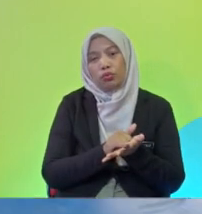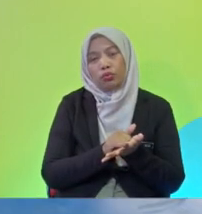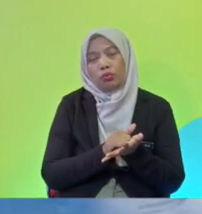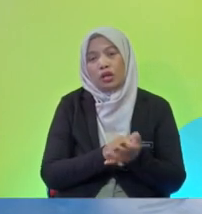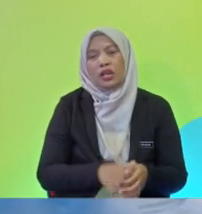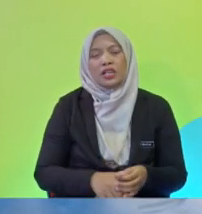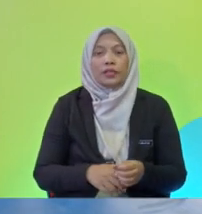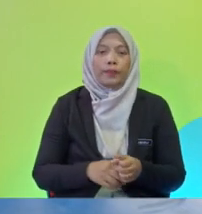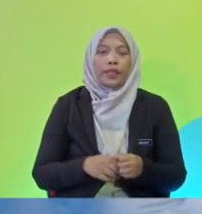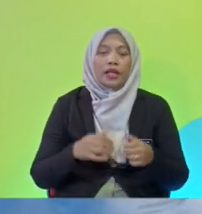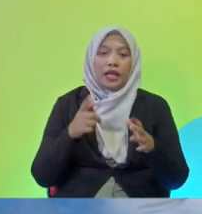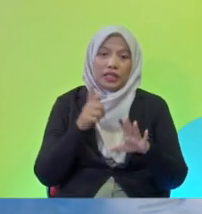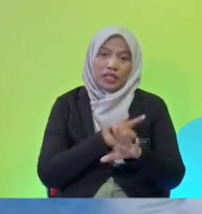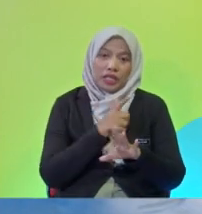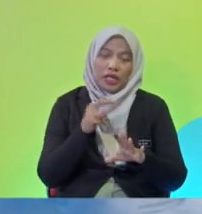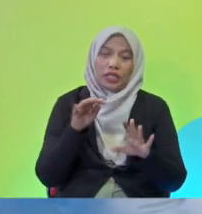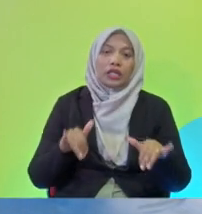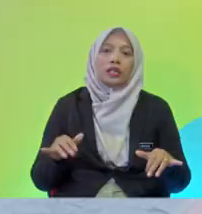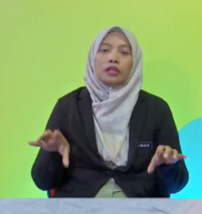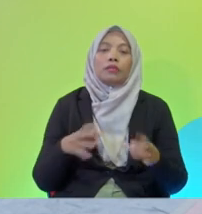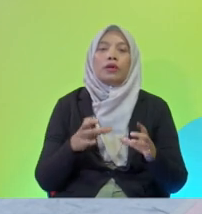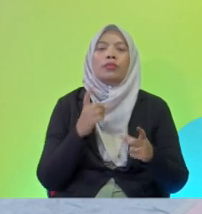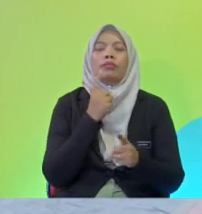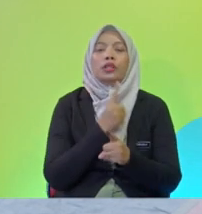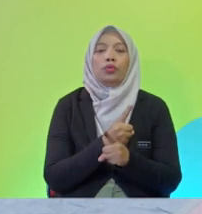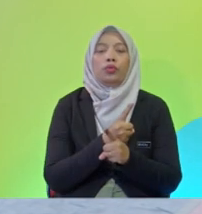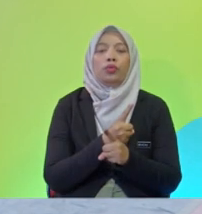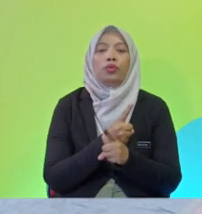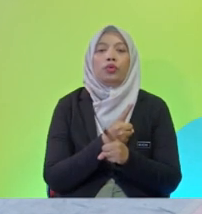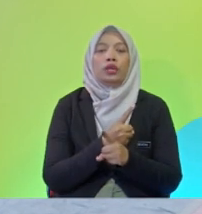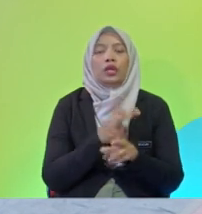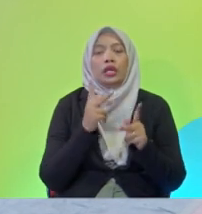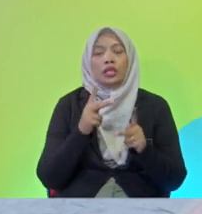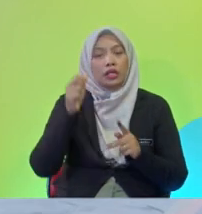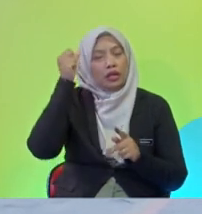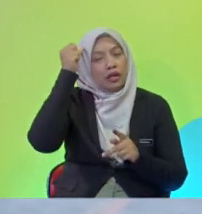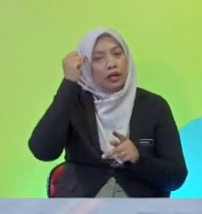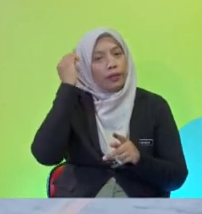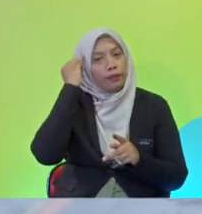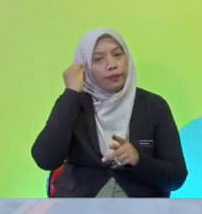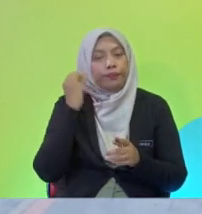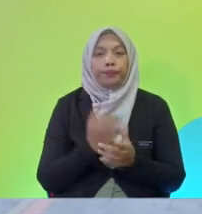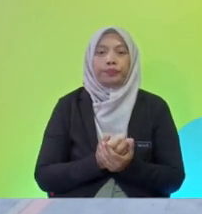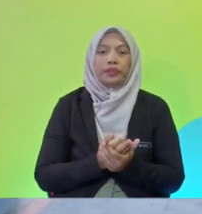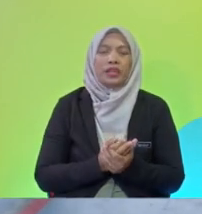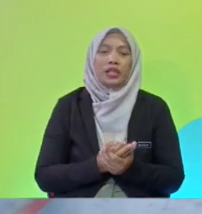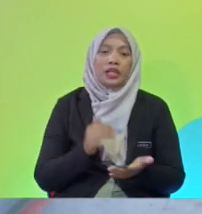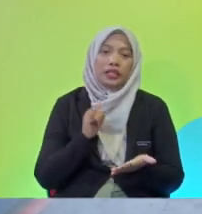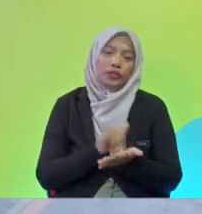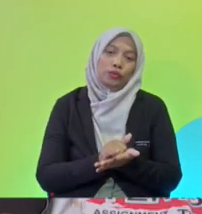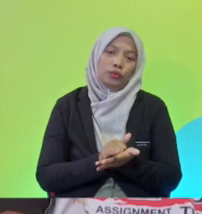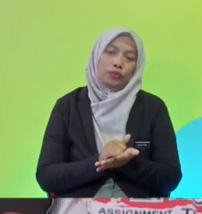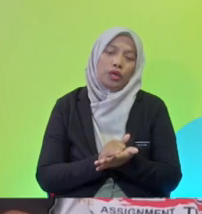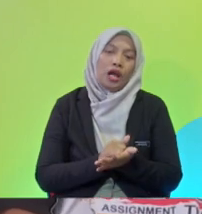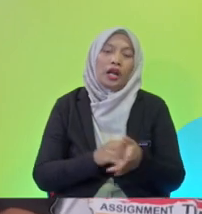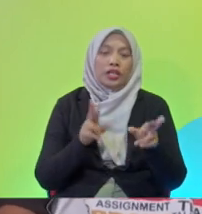Boleh, silakan Zarif. Dia buat apa tadi sebenarnya? Ya, betul kata Abang Aiman. Itu ialah salah satu